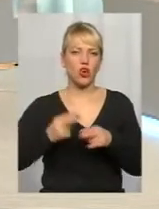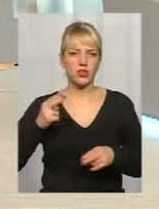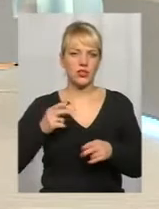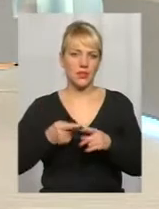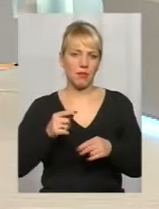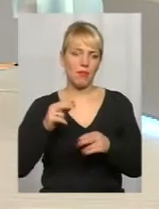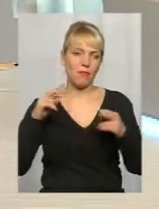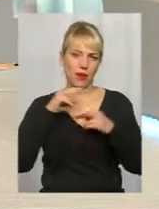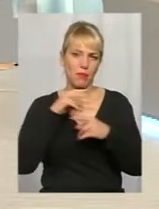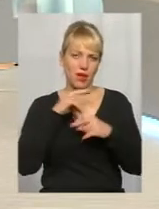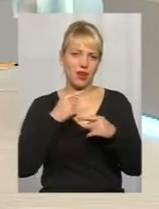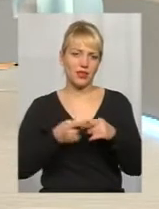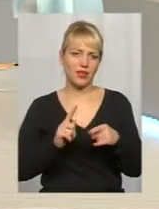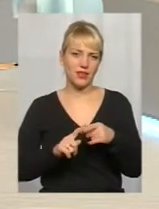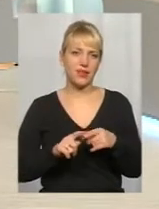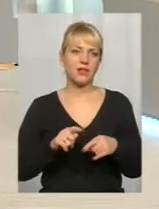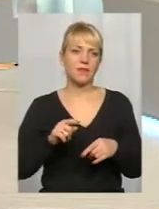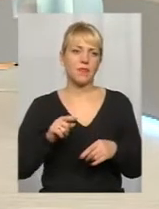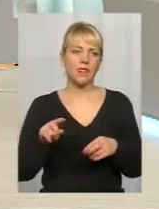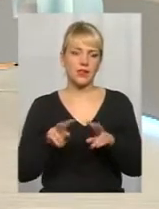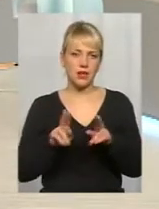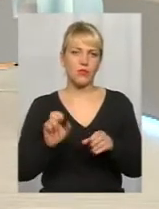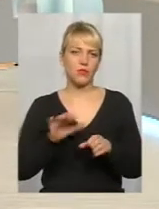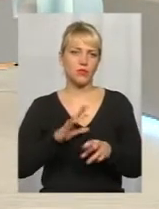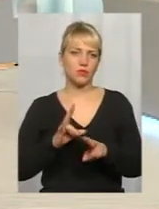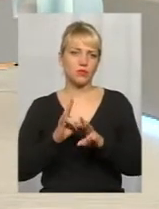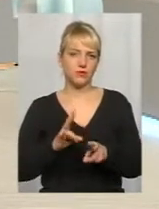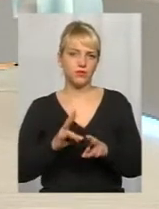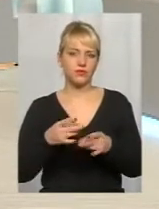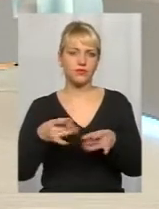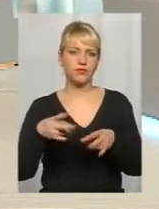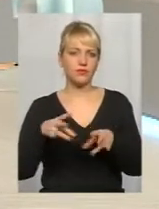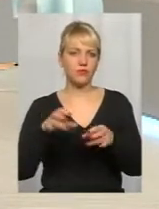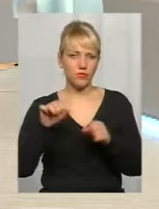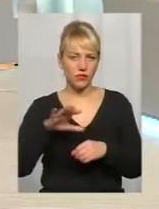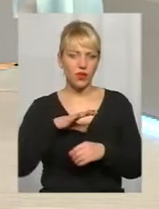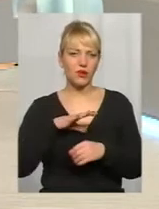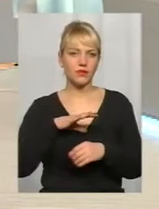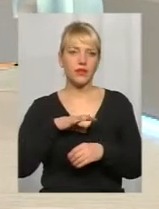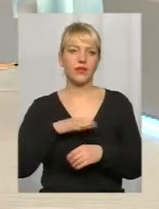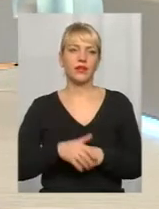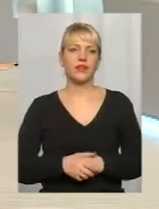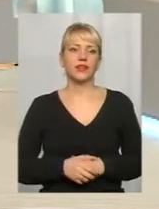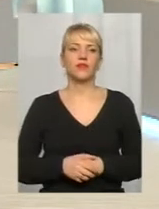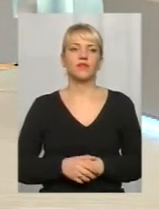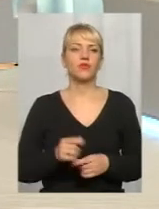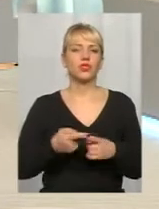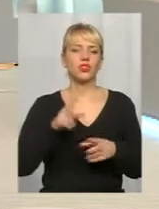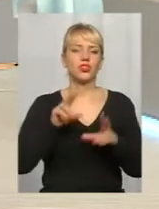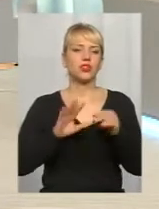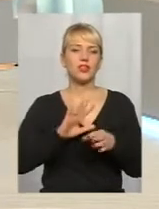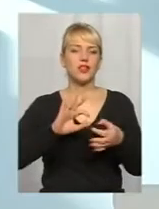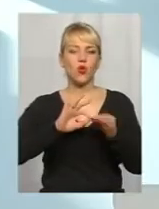жесткі препараты, у них такі жісткі і побочні еффекты, верні, скажімо так, це не осложнення, це і мене